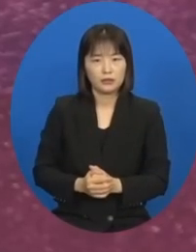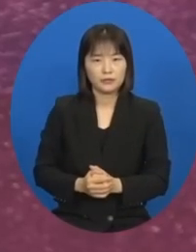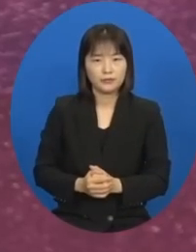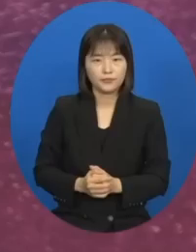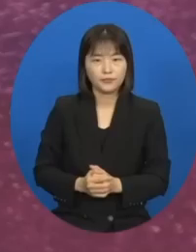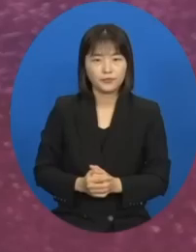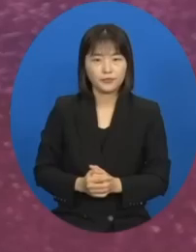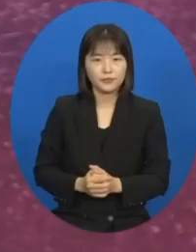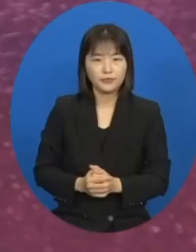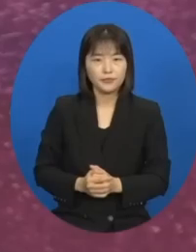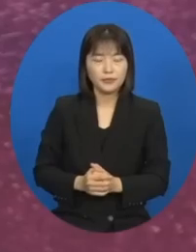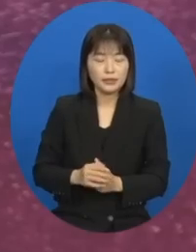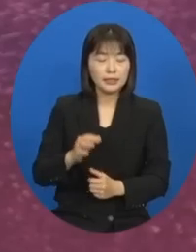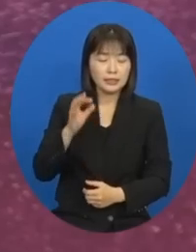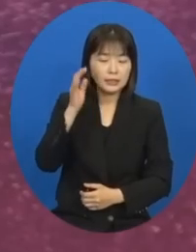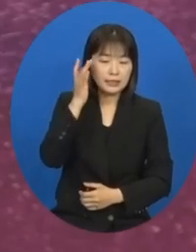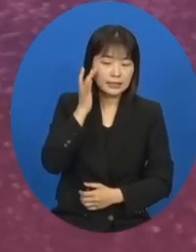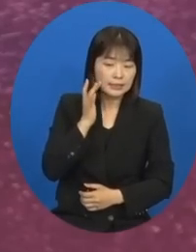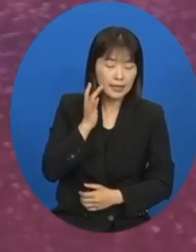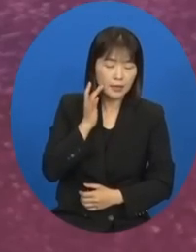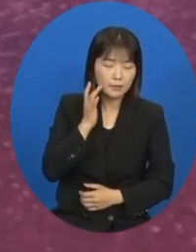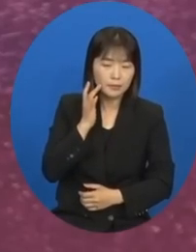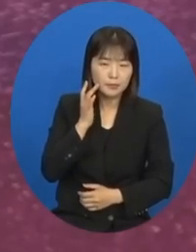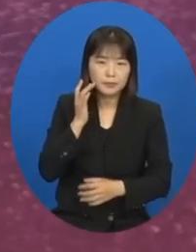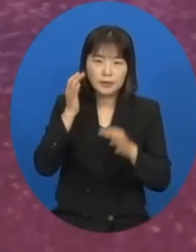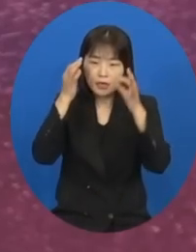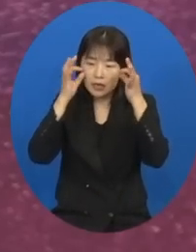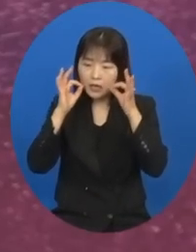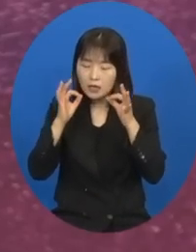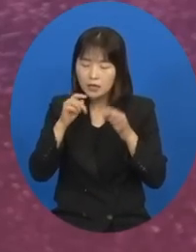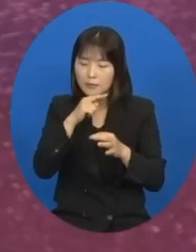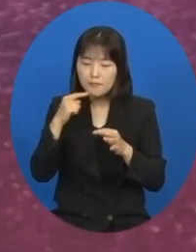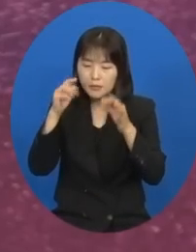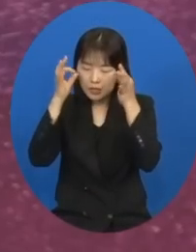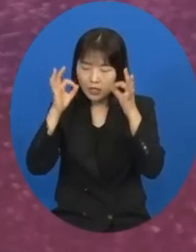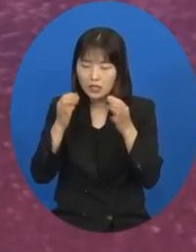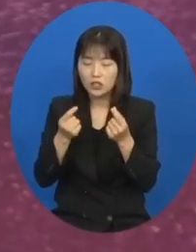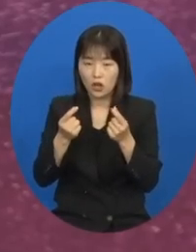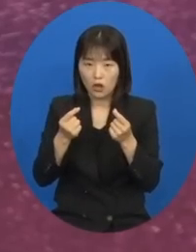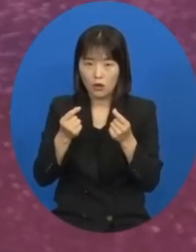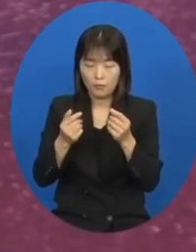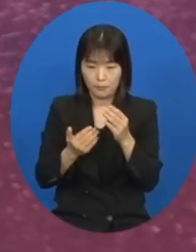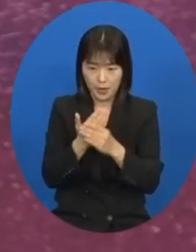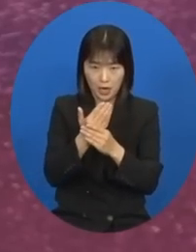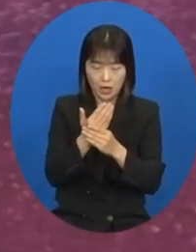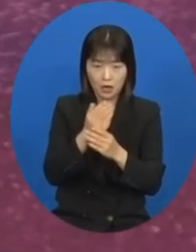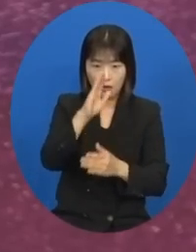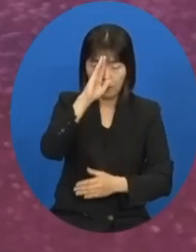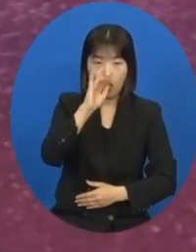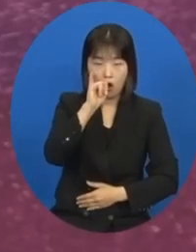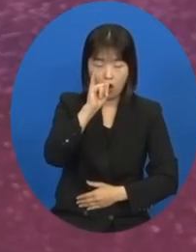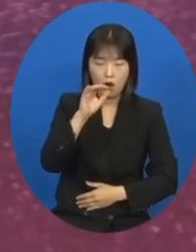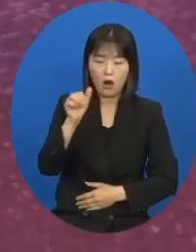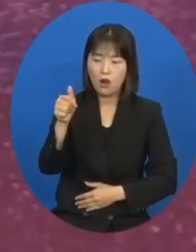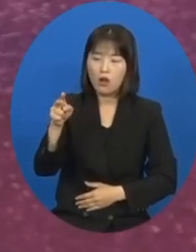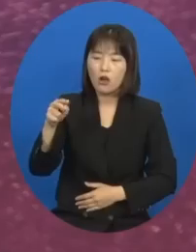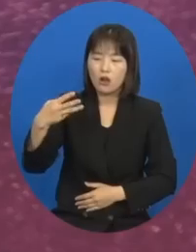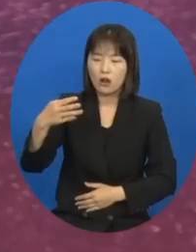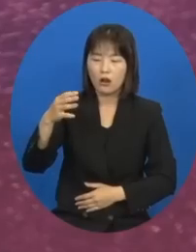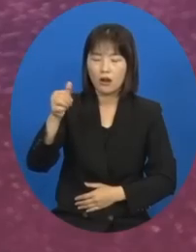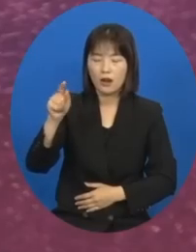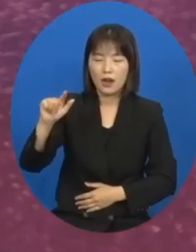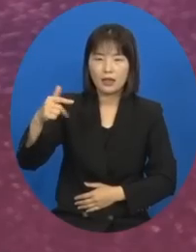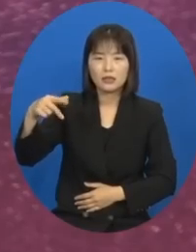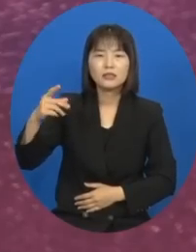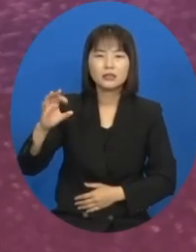땀이 피가 피처럼 흐르는 증세가 실제로 있습니다 혈 한증이라고 하는데요 이것은 극도의